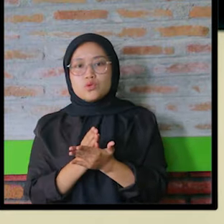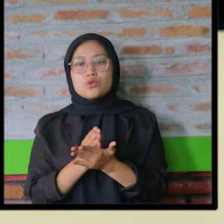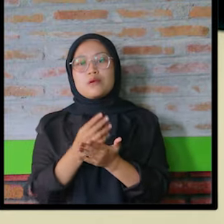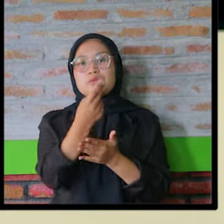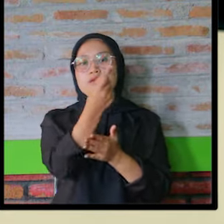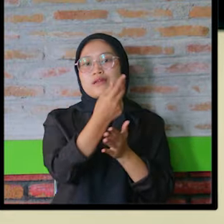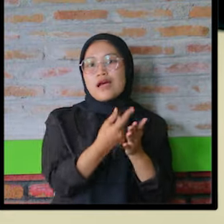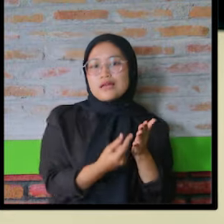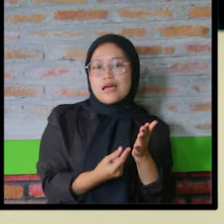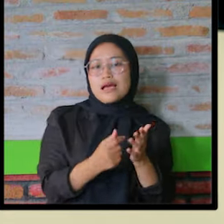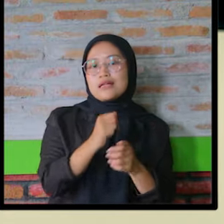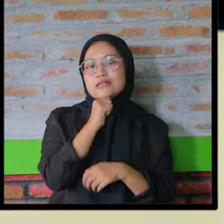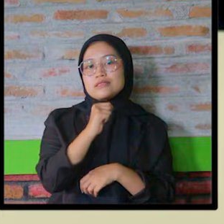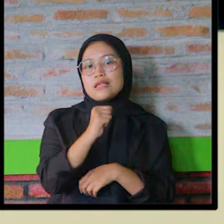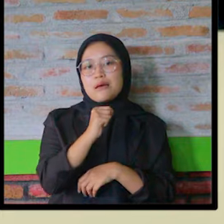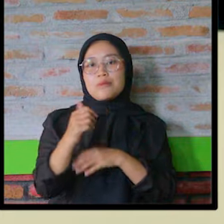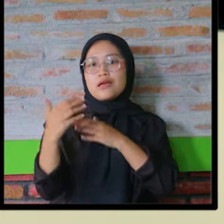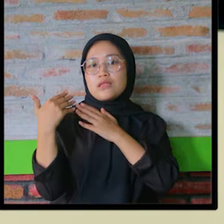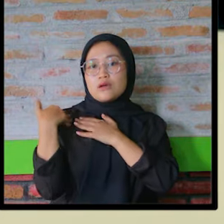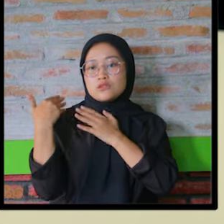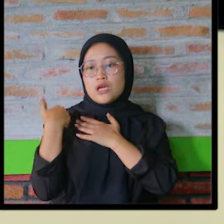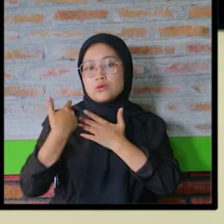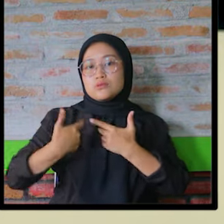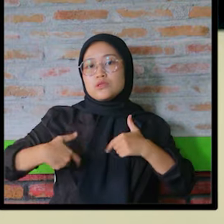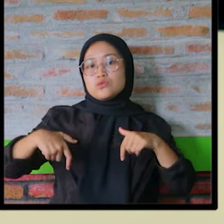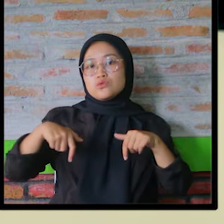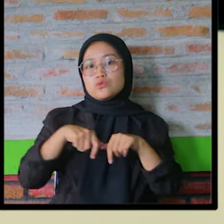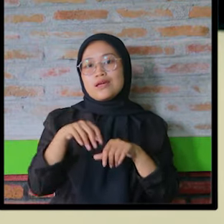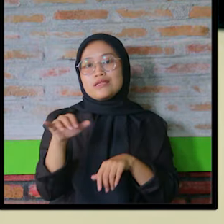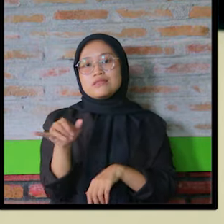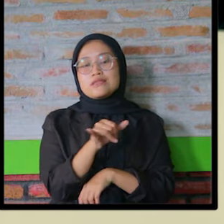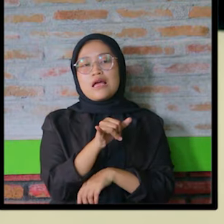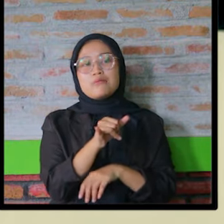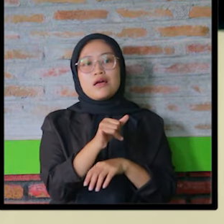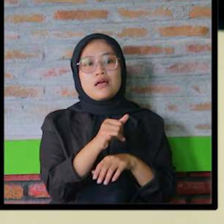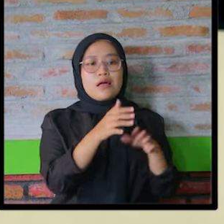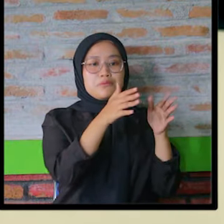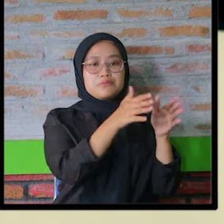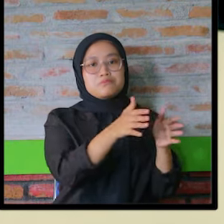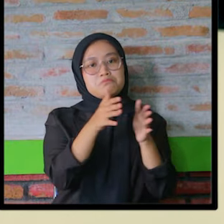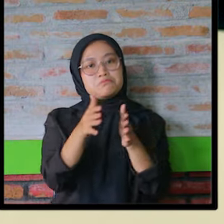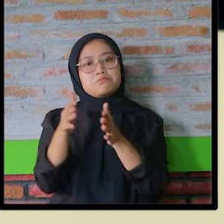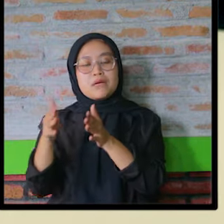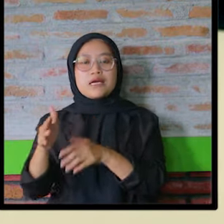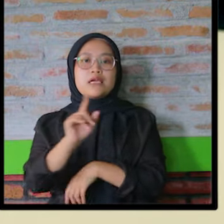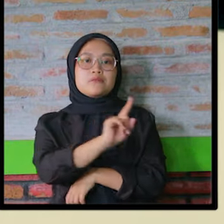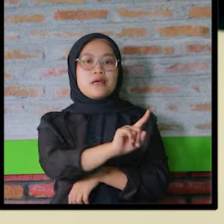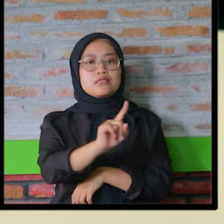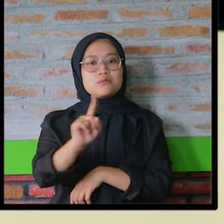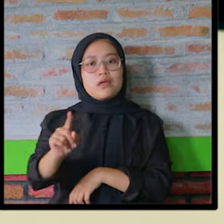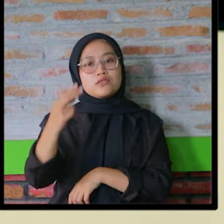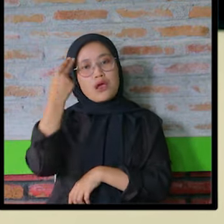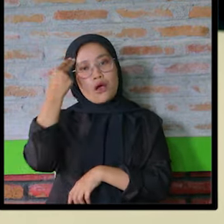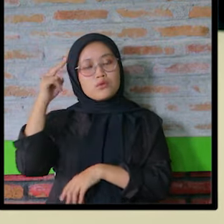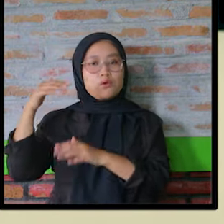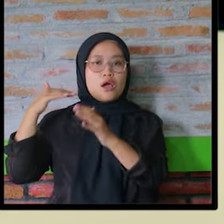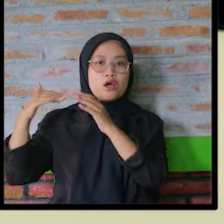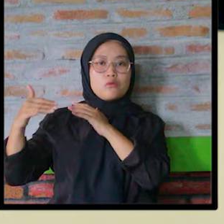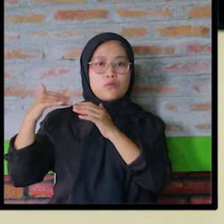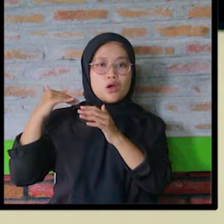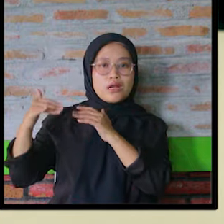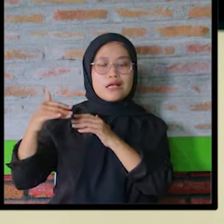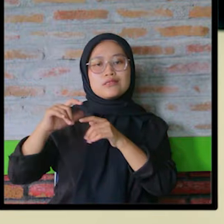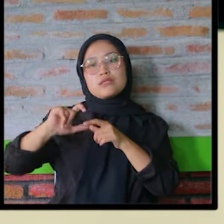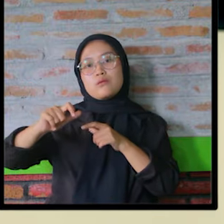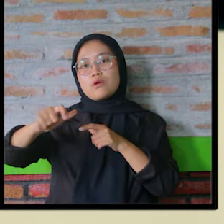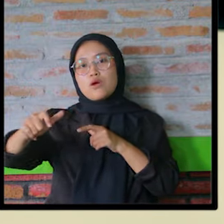yang tanggung jawab sesuai dengan porsi masinguk akomodas untuk akomodasi Lay dalam proses peradilan Nah